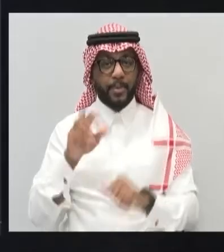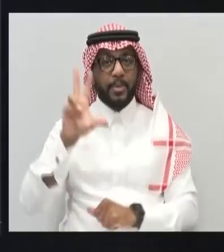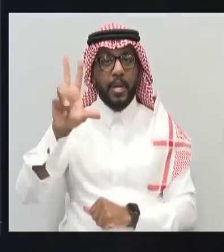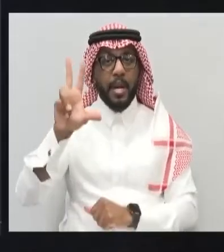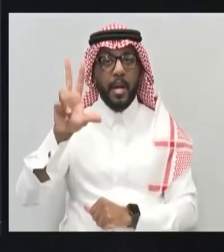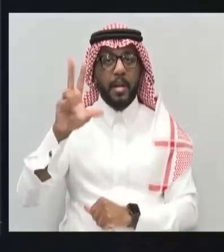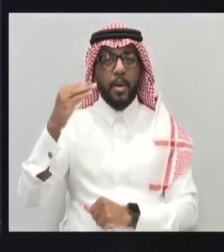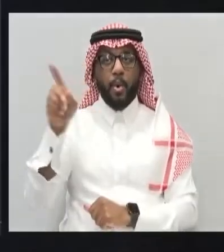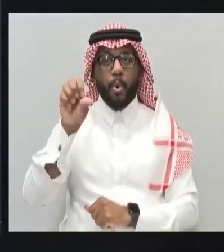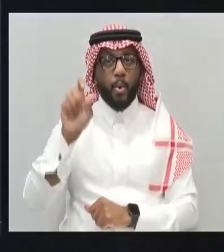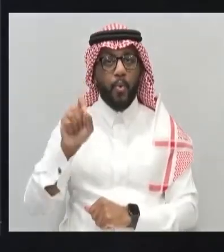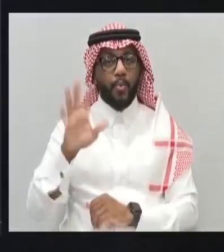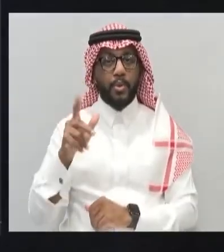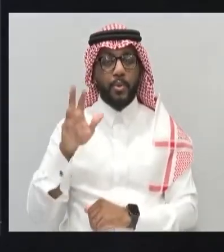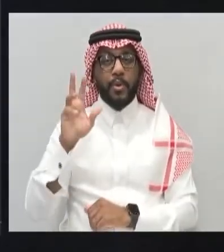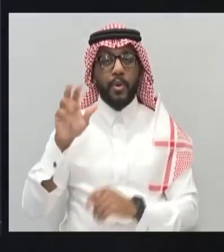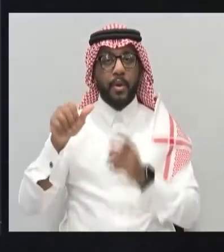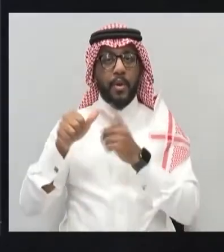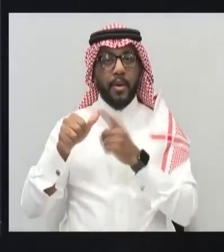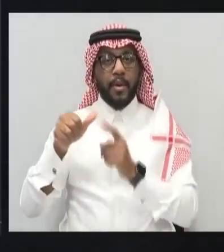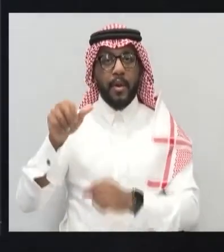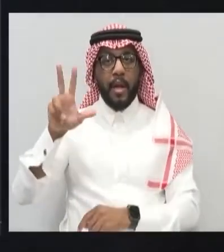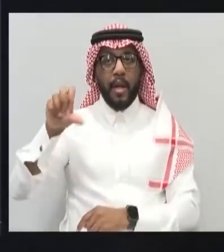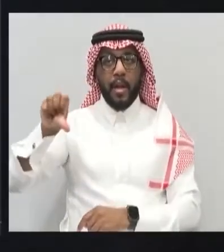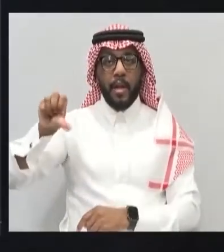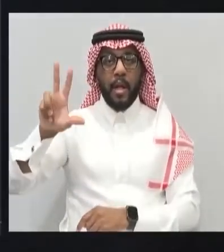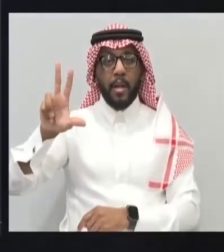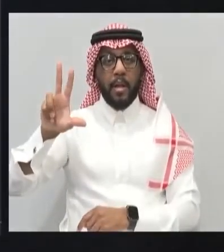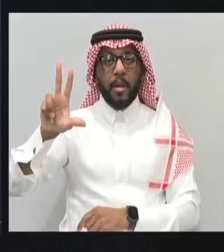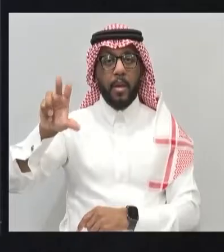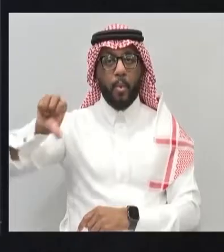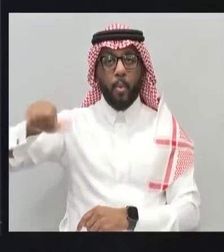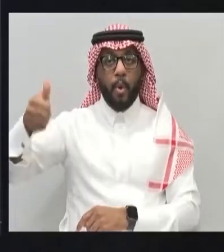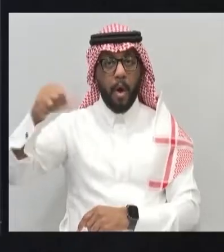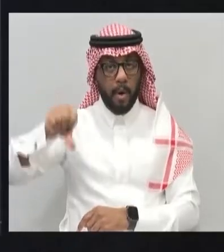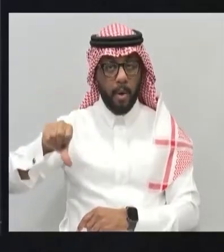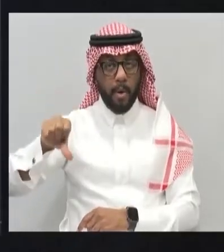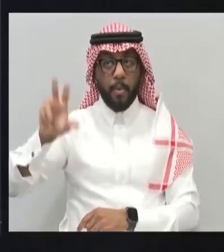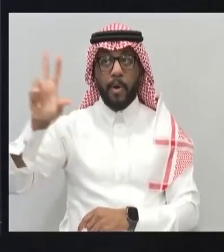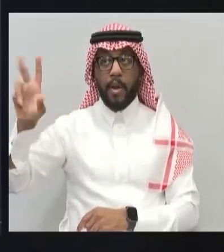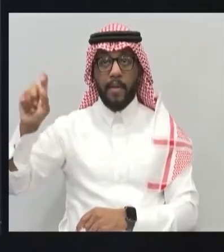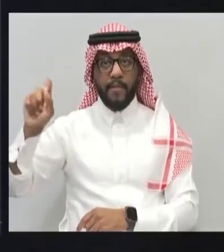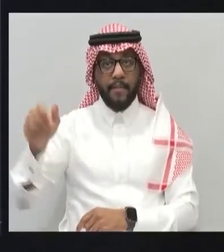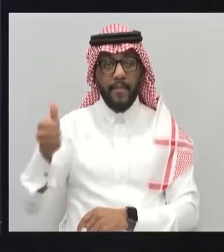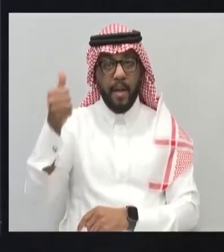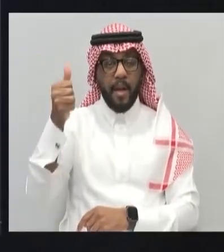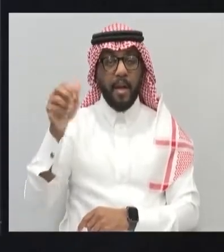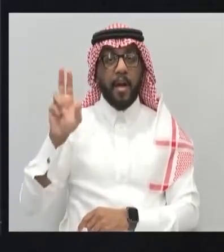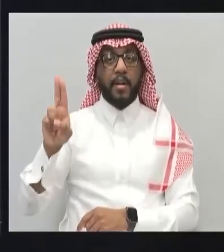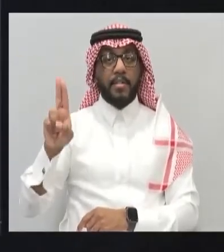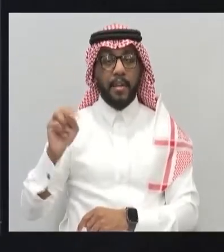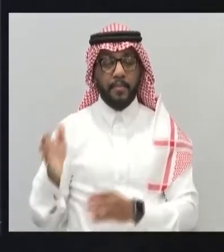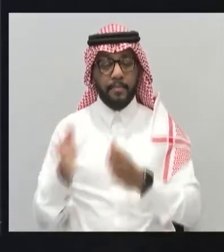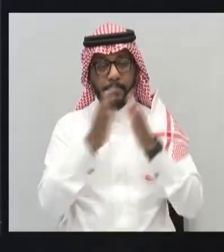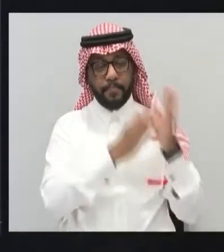اداه القسم ثم المقسم به ثم جواب القسم واخذنا ايضا بعض افعال القسم مثل احلف او اقسم